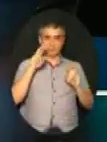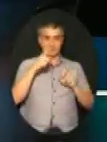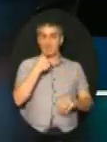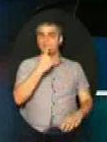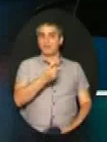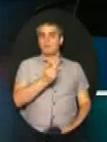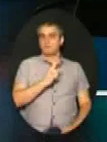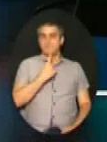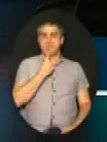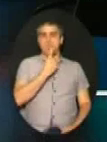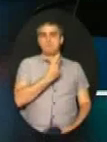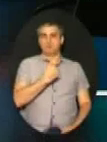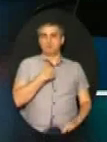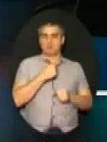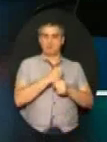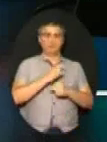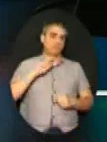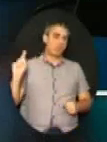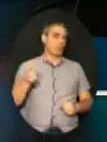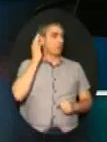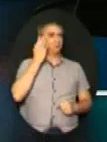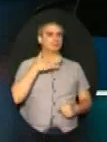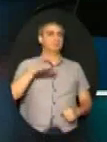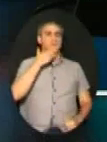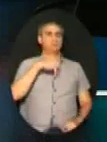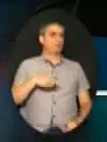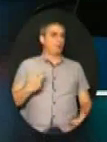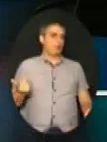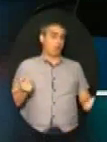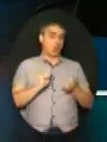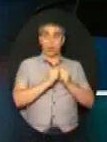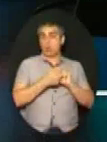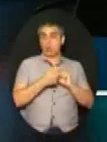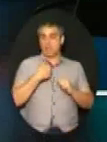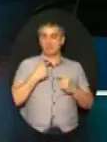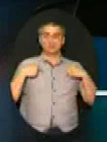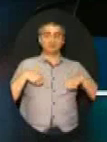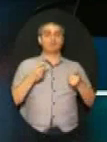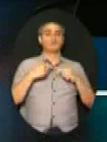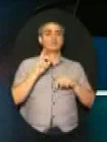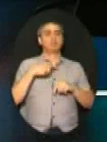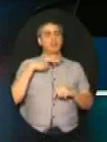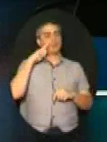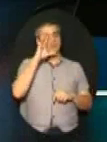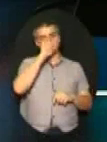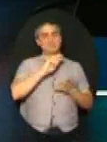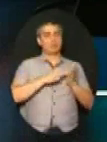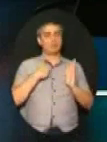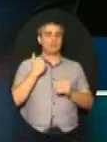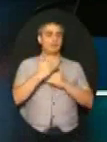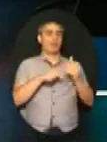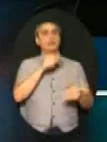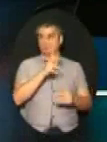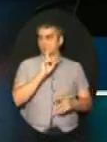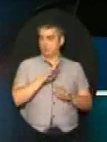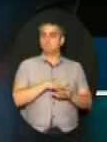והיא אמרה, מי אמר שאני מייצגת את כלל הנשים במדינת ישראל? או אני יושבת ראש הוועדה, יש לי ראייה פוליטית, ובאתי לקדם אותה, זה